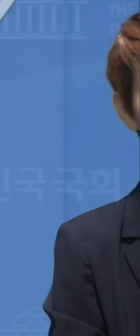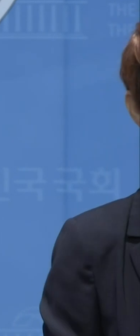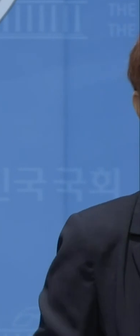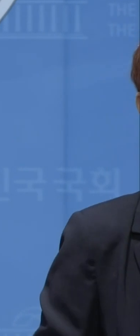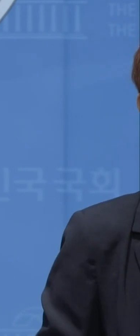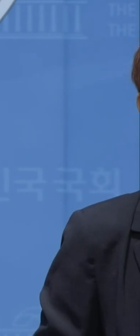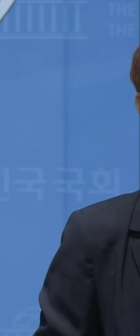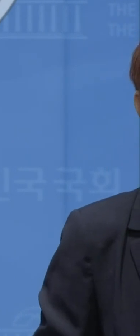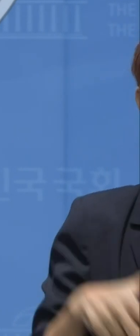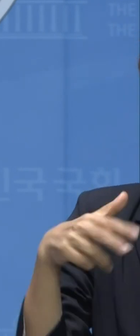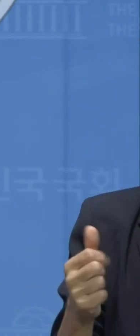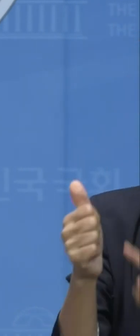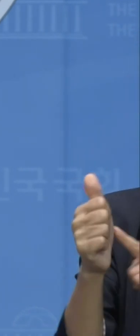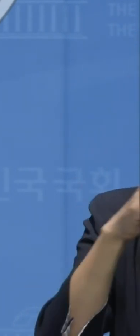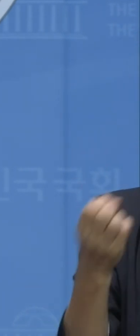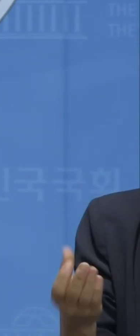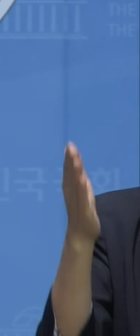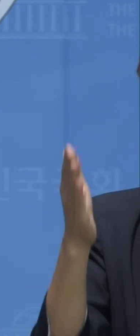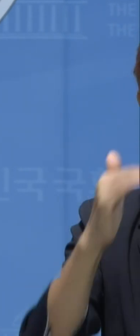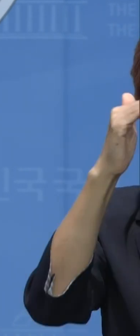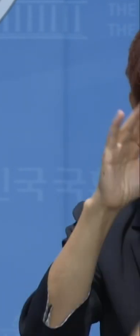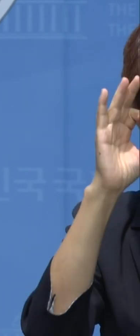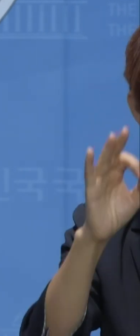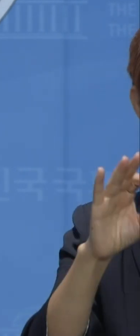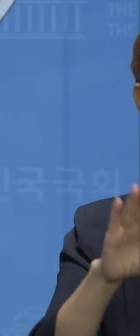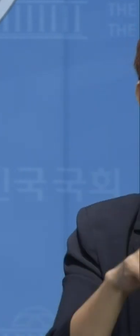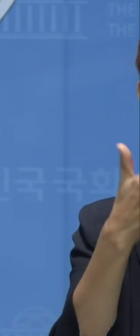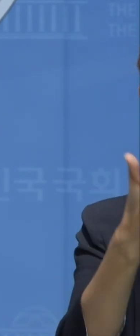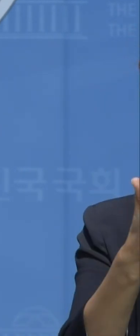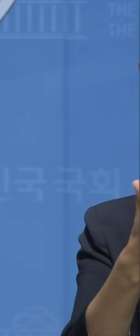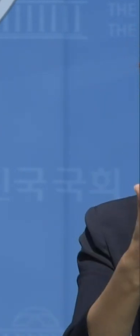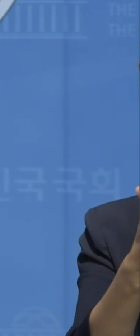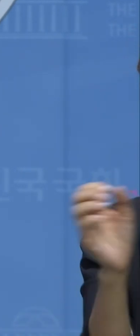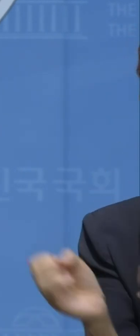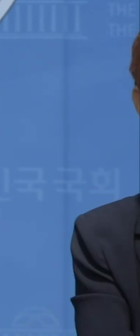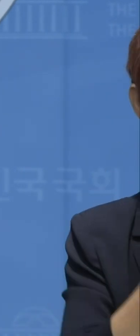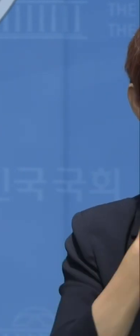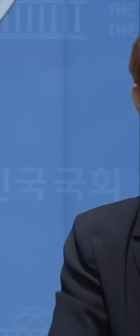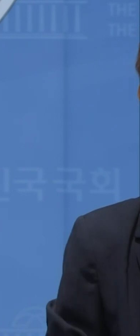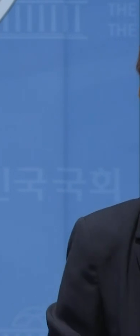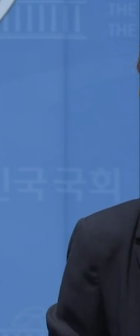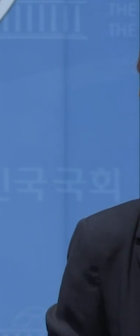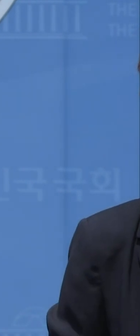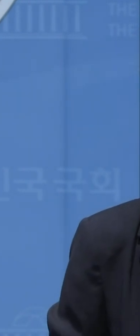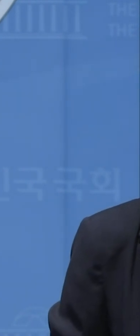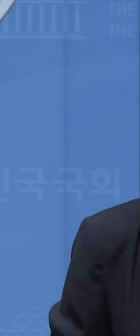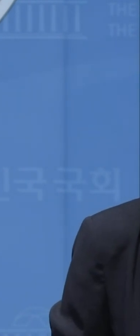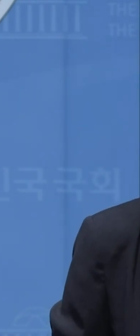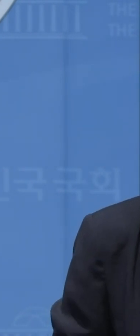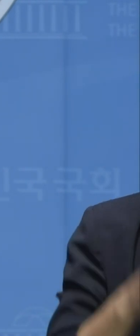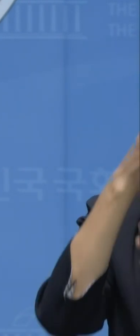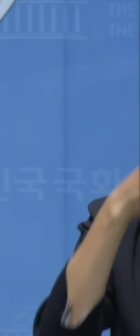했습니다 조대표의 추석 연휴 일정을 보더라도 부산 내친 적이 없습니다